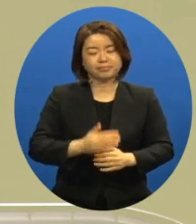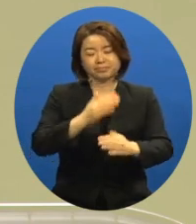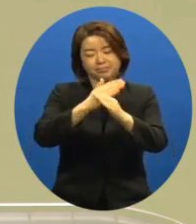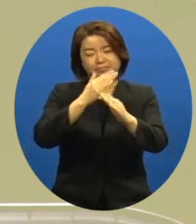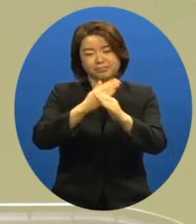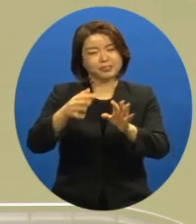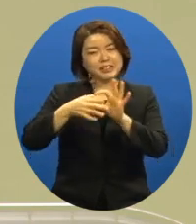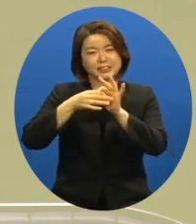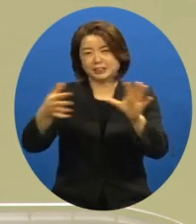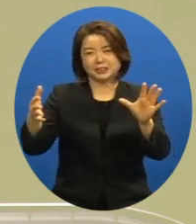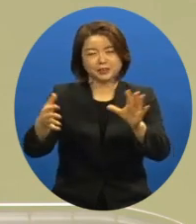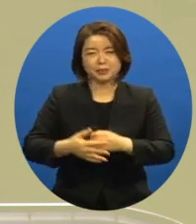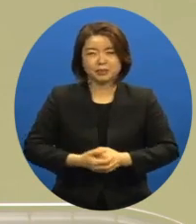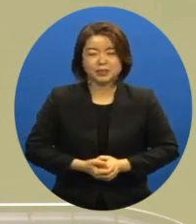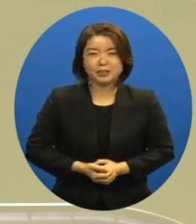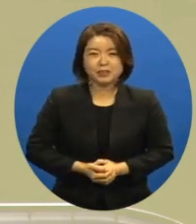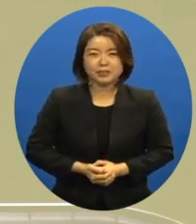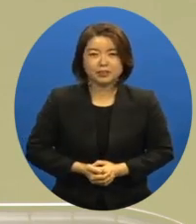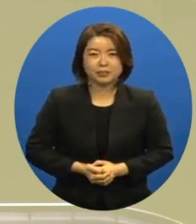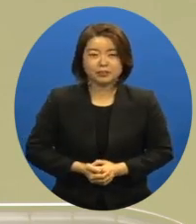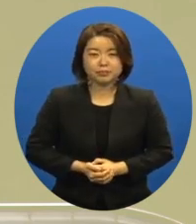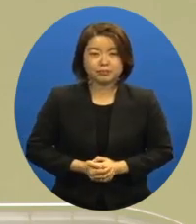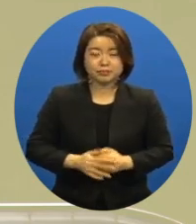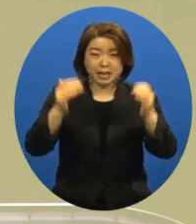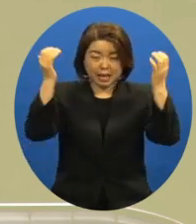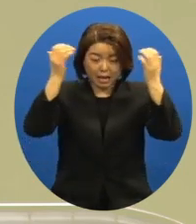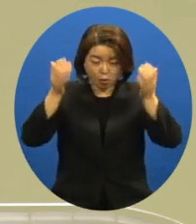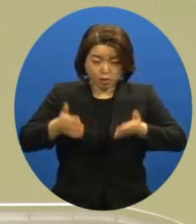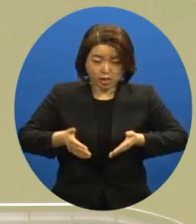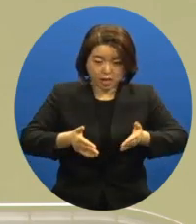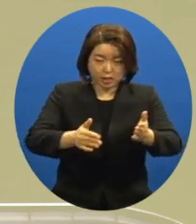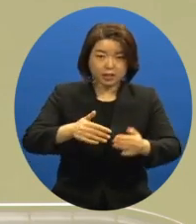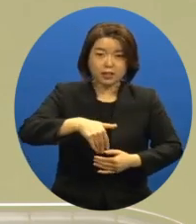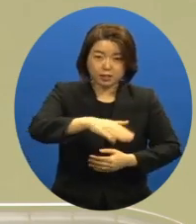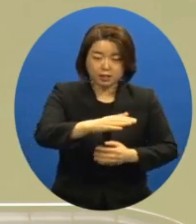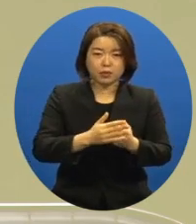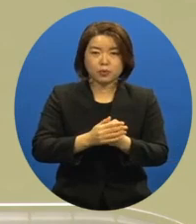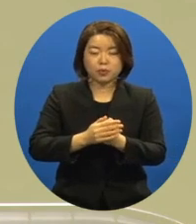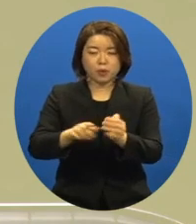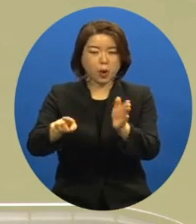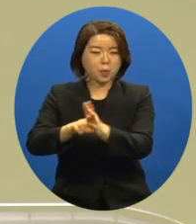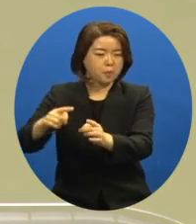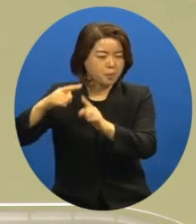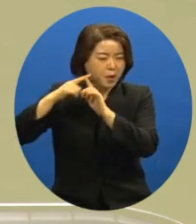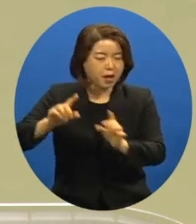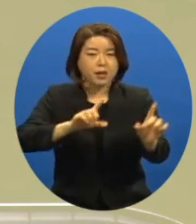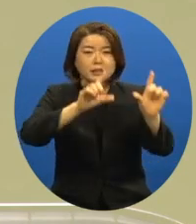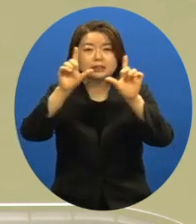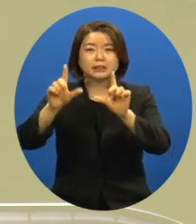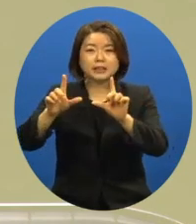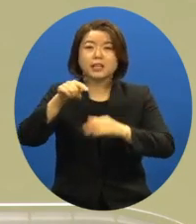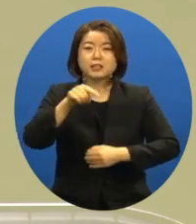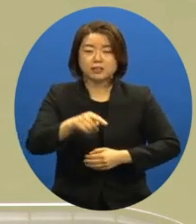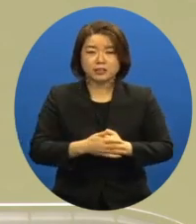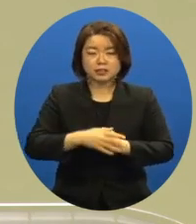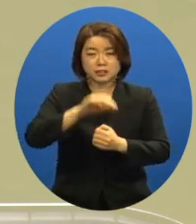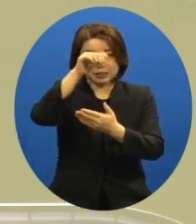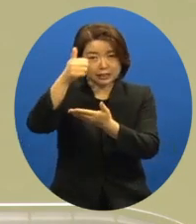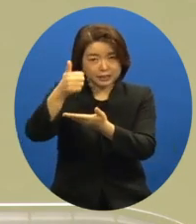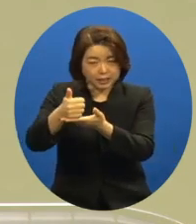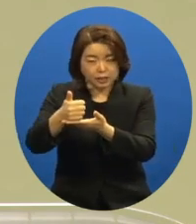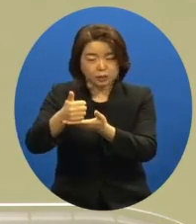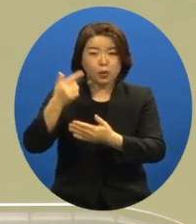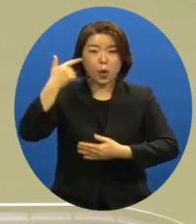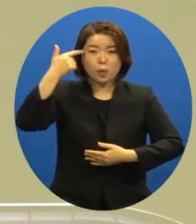그것과 상관없습니다. 고난의 길을 가고 순교의 삶을 사는 것은 장로나